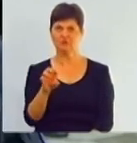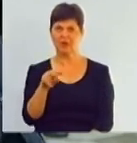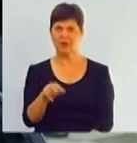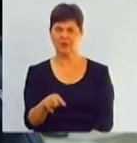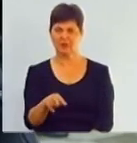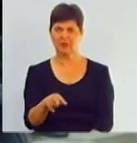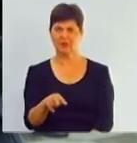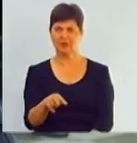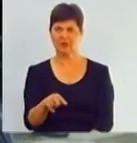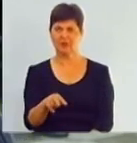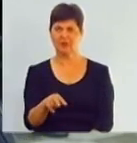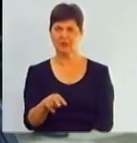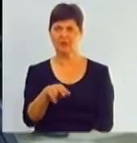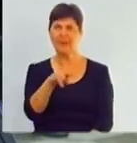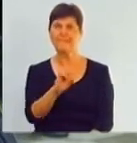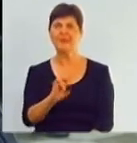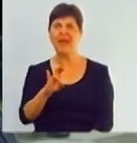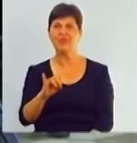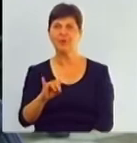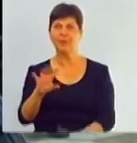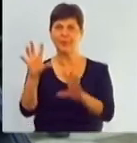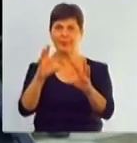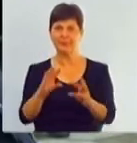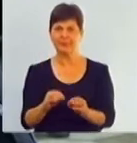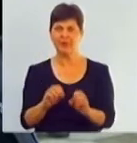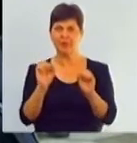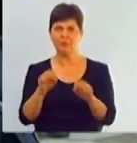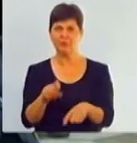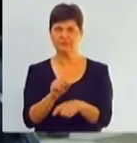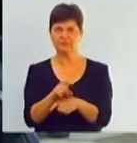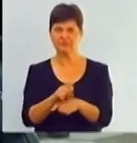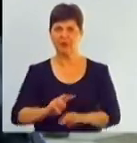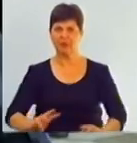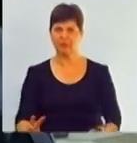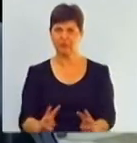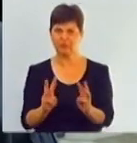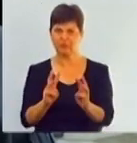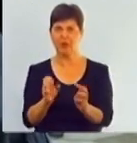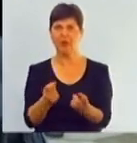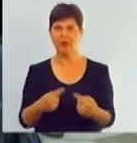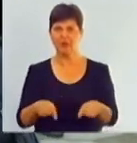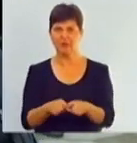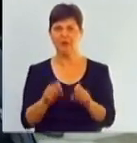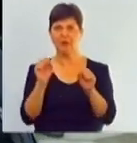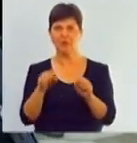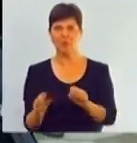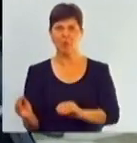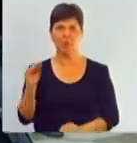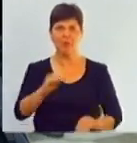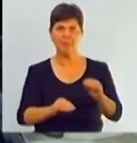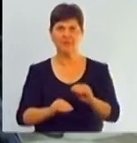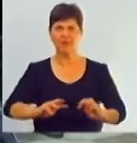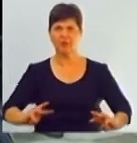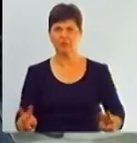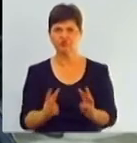піноутворювача. Вона може виконувати задачу і по пожежам, а також вона повністю укомплектована і